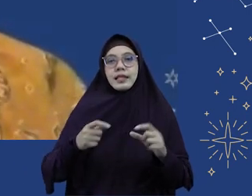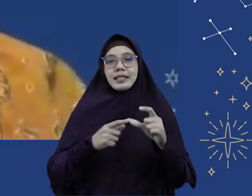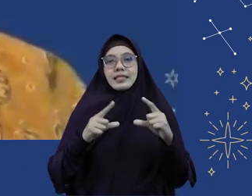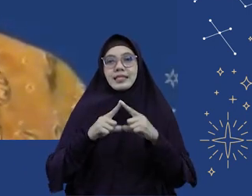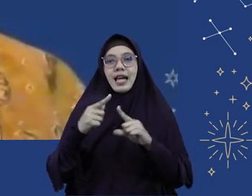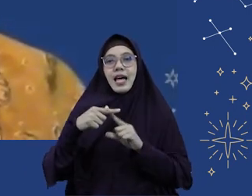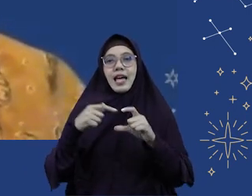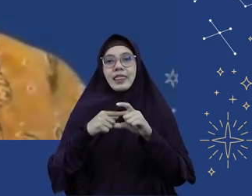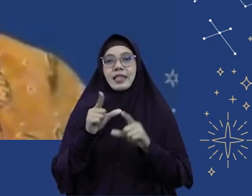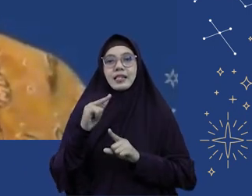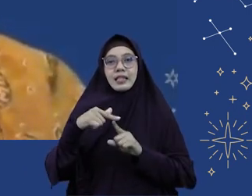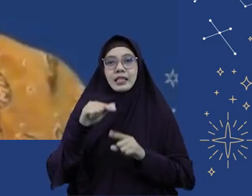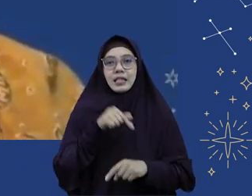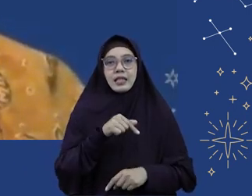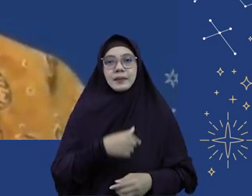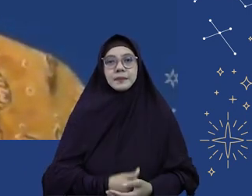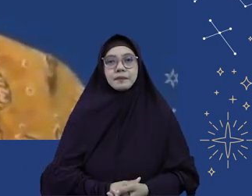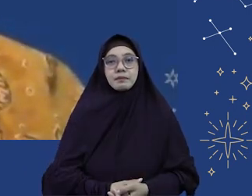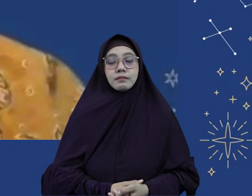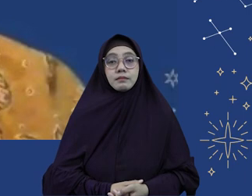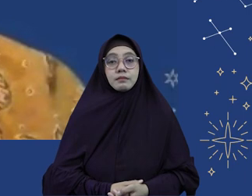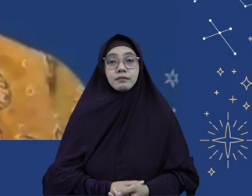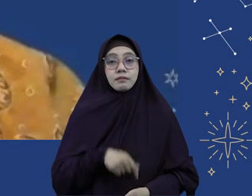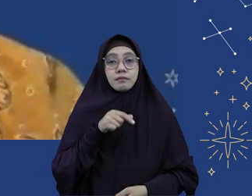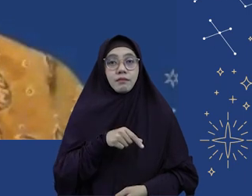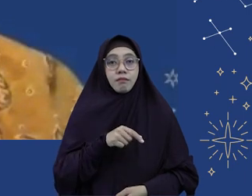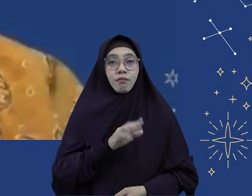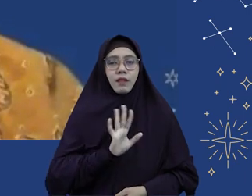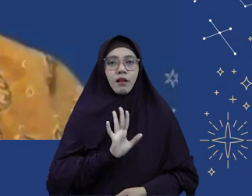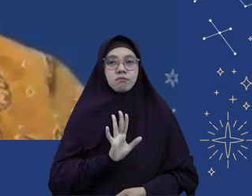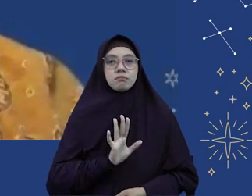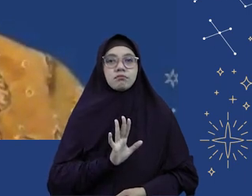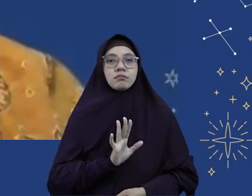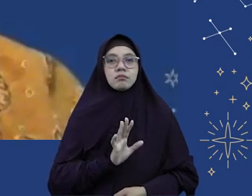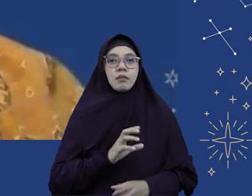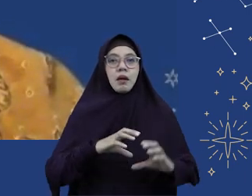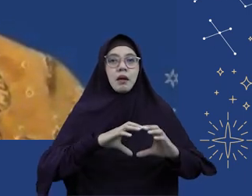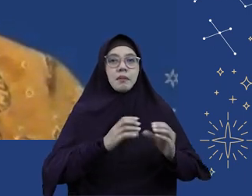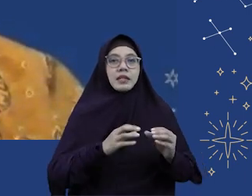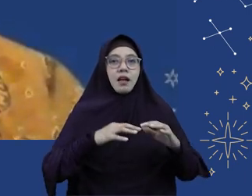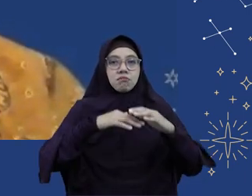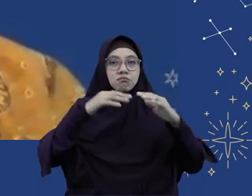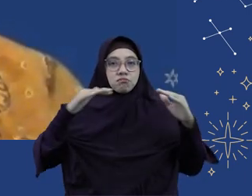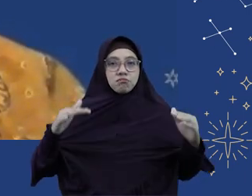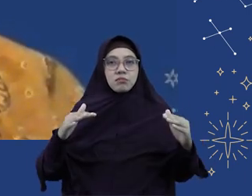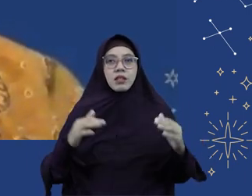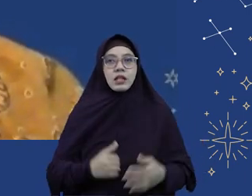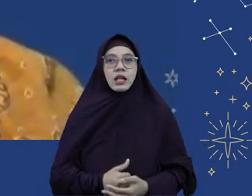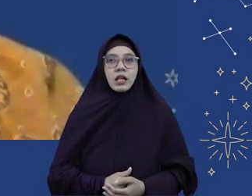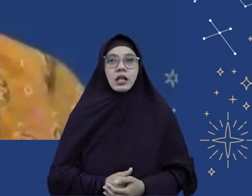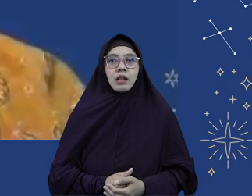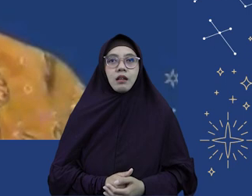ini sebagaimana kita ketahui saat ini satelit tidak lagi merupakan suatu benda ruang angkasa yang sangat